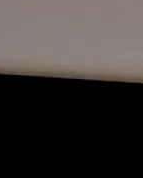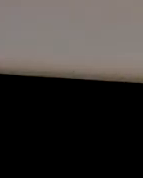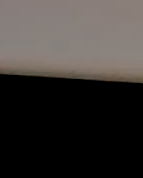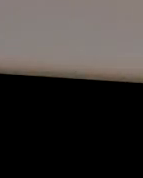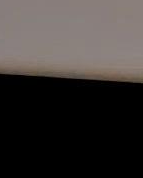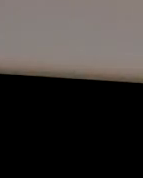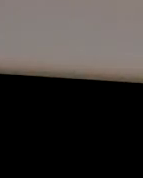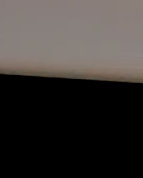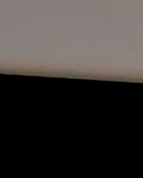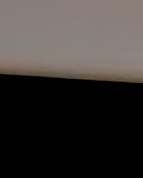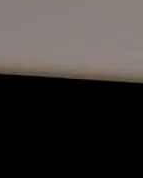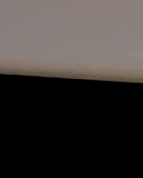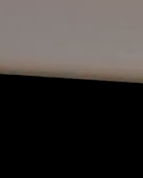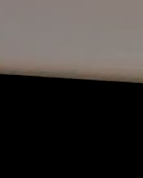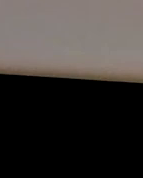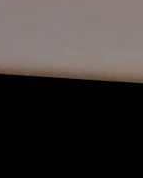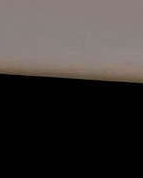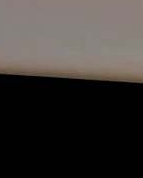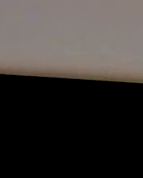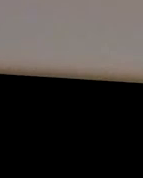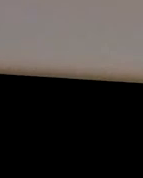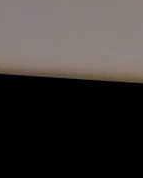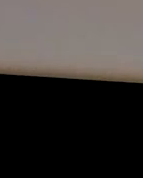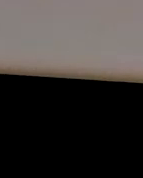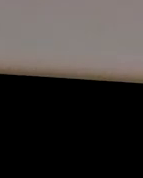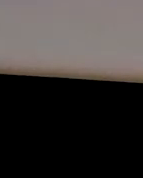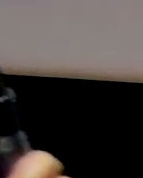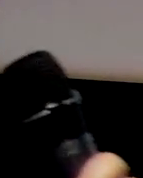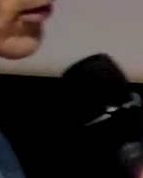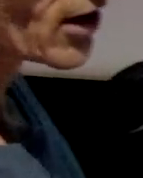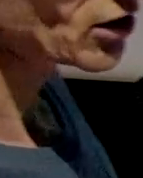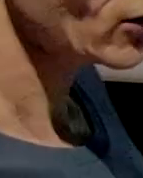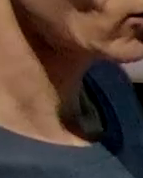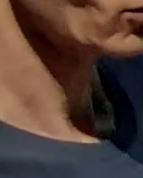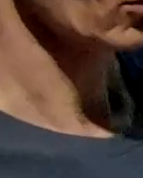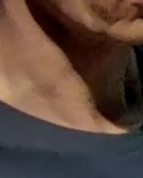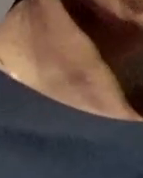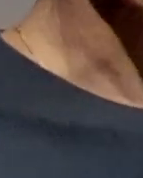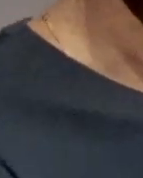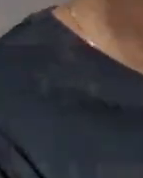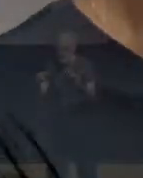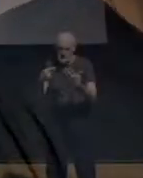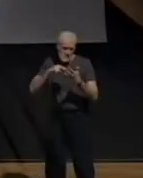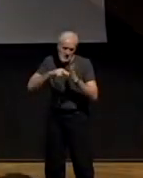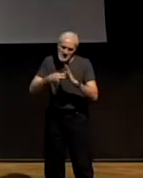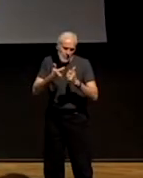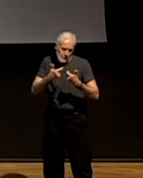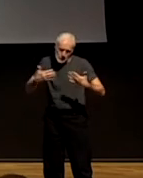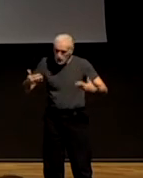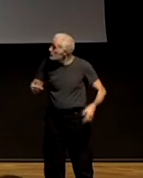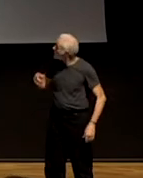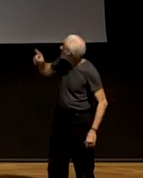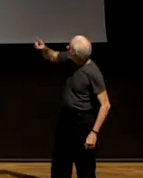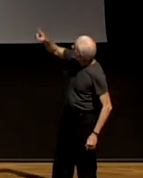de chasse alors plusieurs techniques on à la chasse au vol que pratiquent certaines